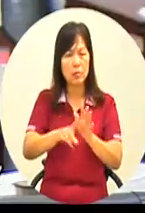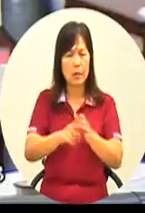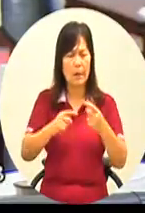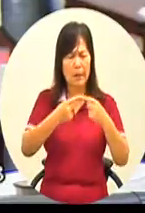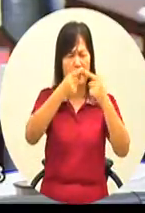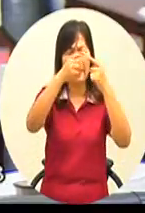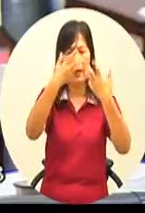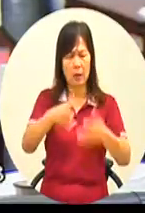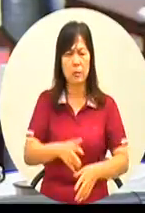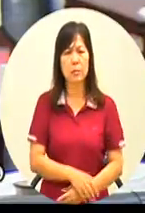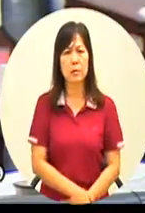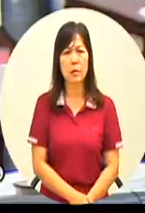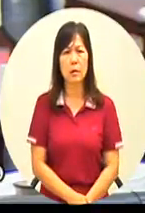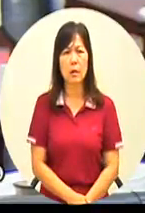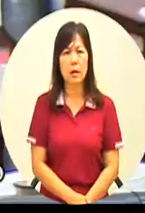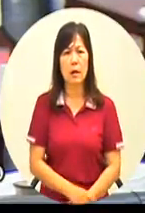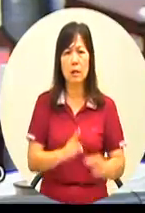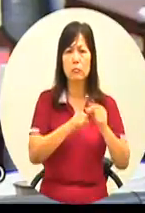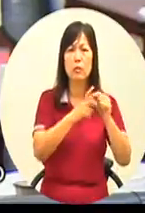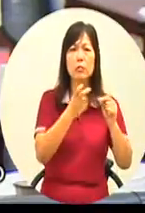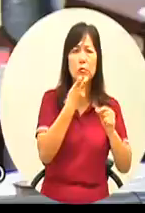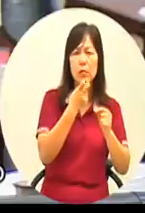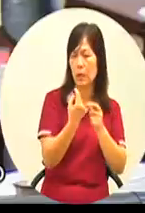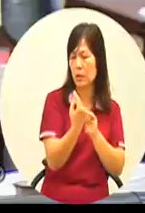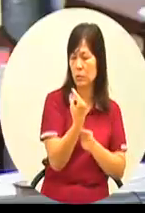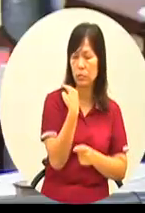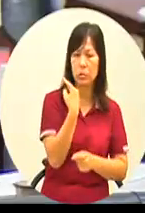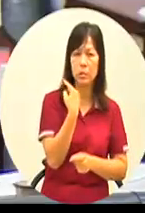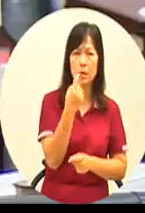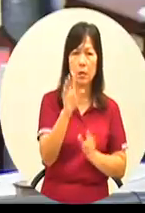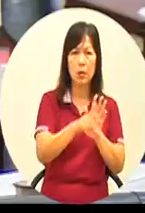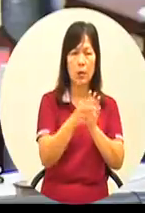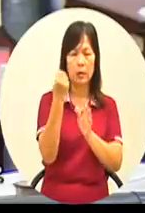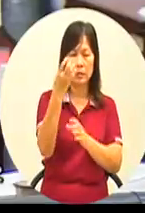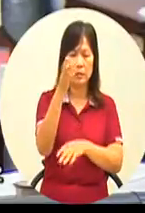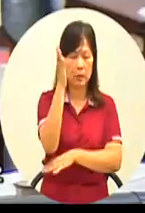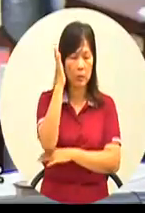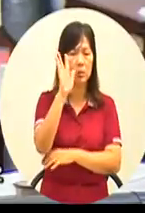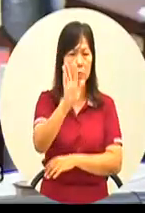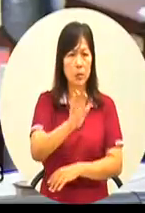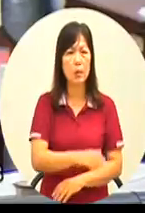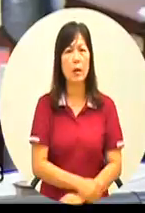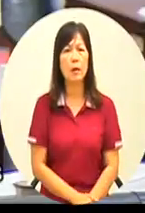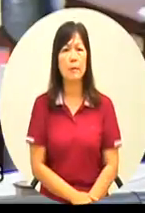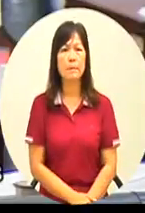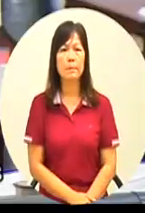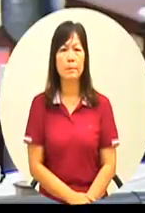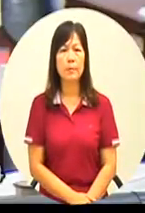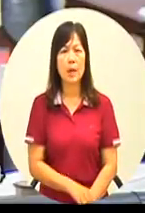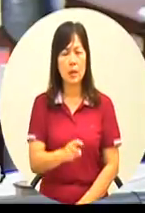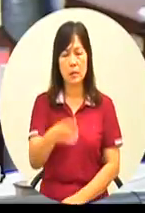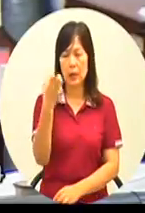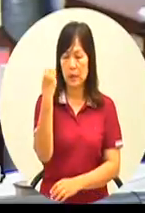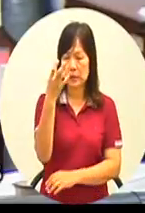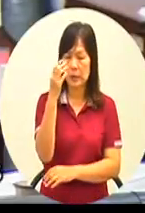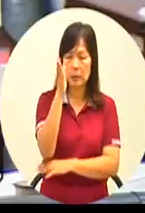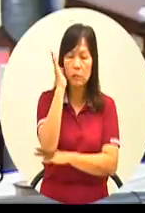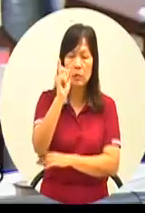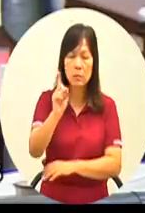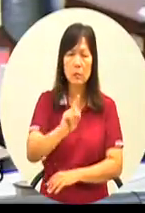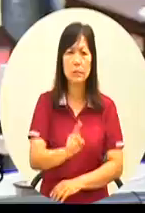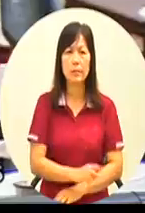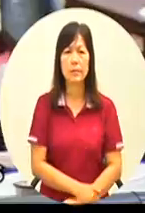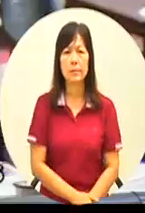扰哈。那中央呢，其实在昨天哈、哦，有一个新的政策出来哈、哦。那这个新的政策呢，就是